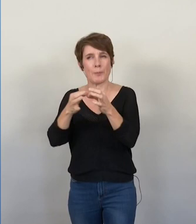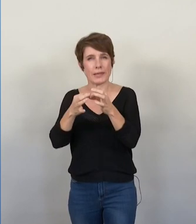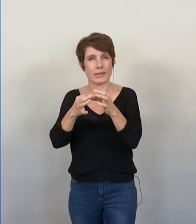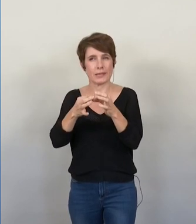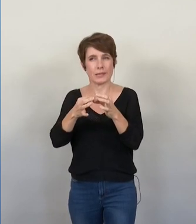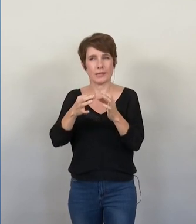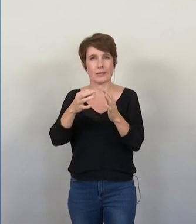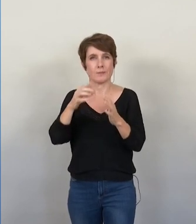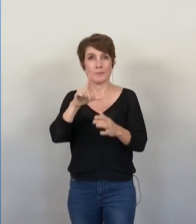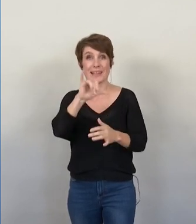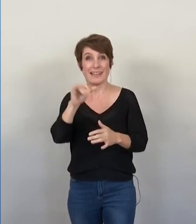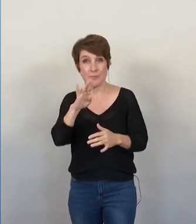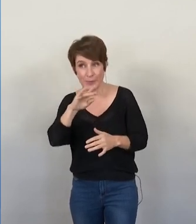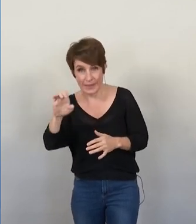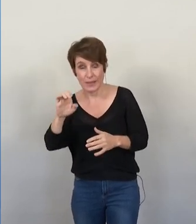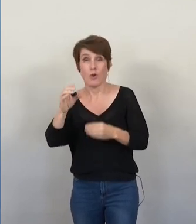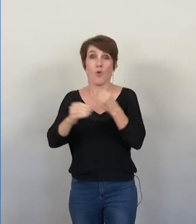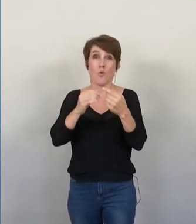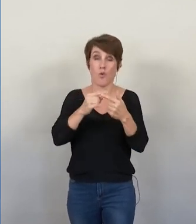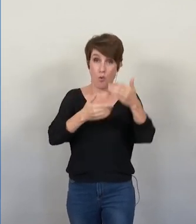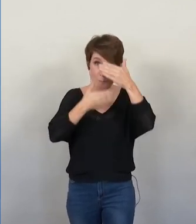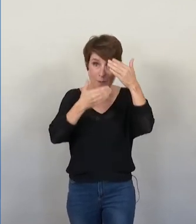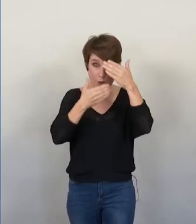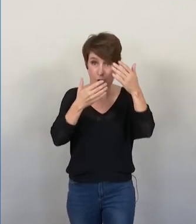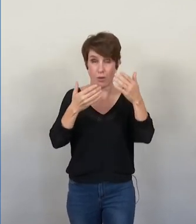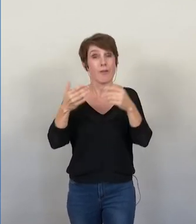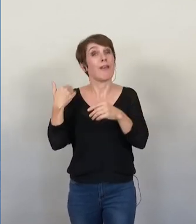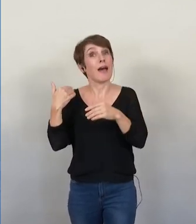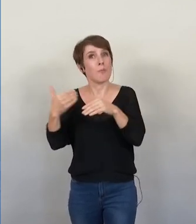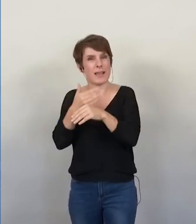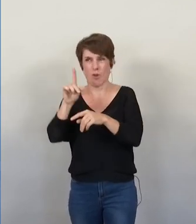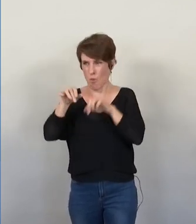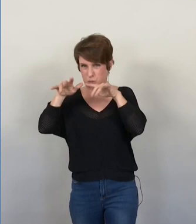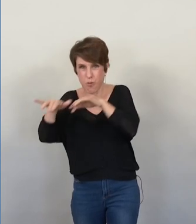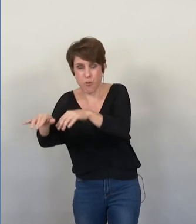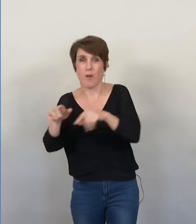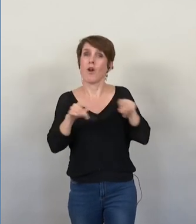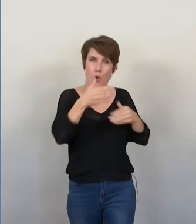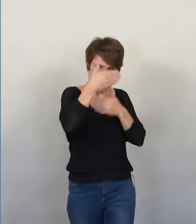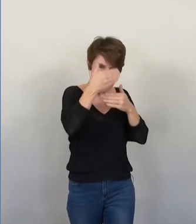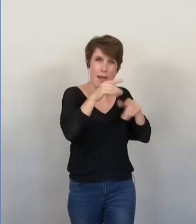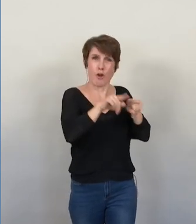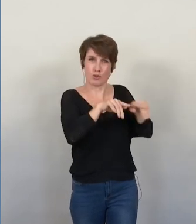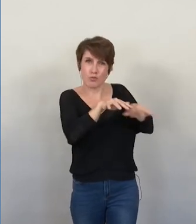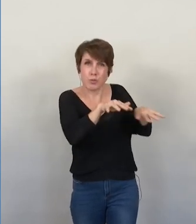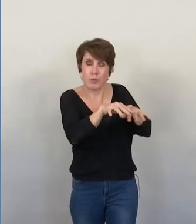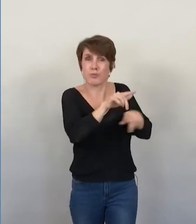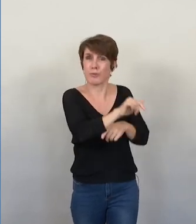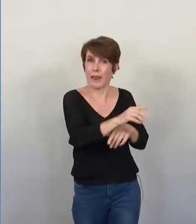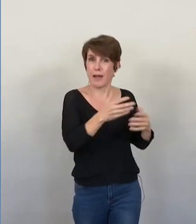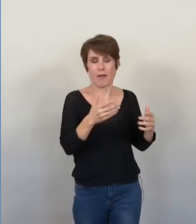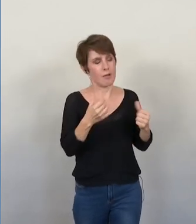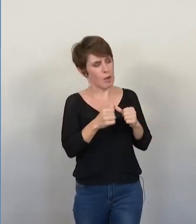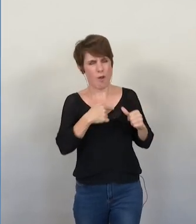le Maroc victime de de récents inondations et et séisme une délibération pour accompagner marquer notre